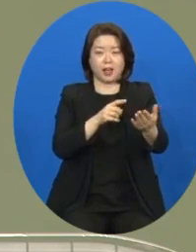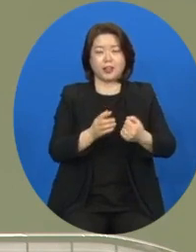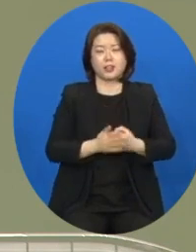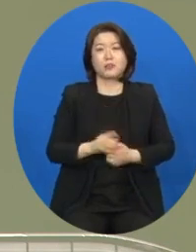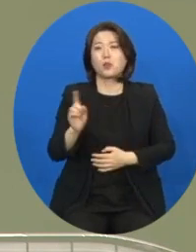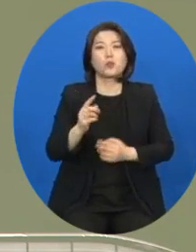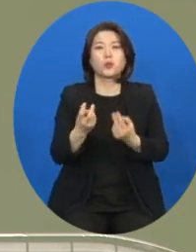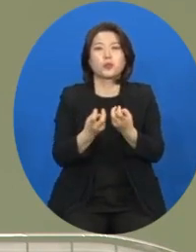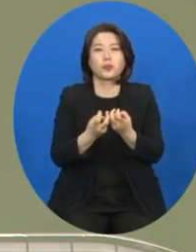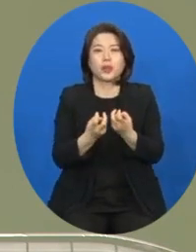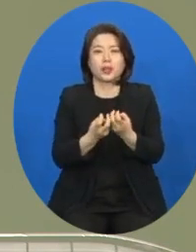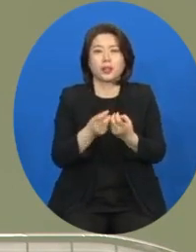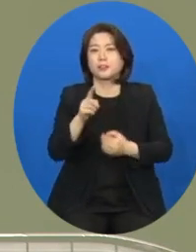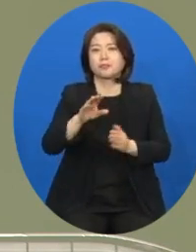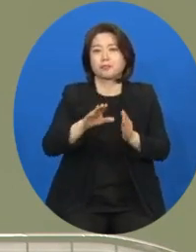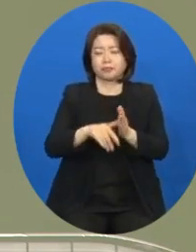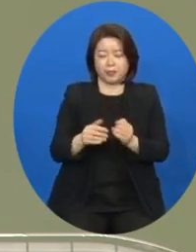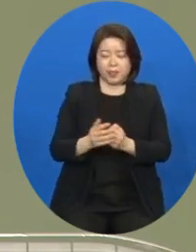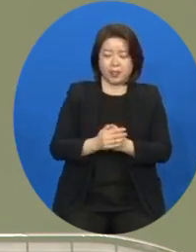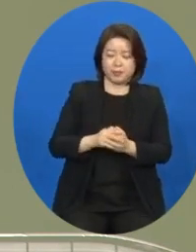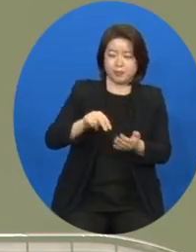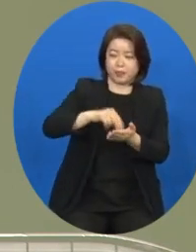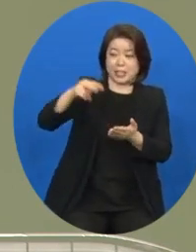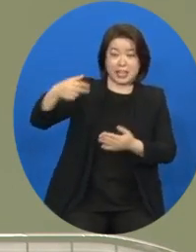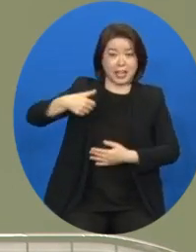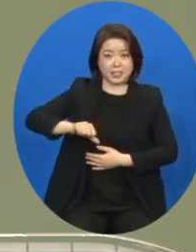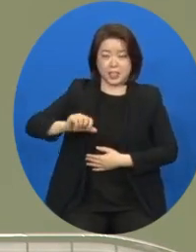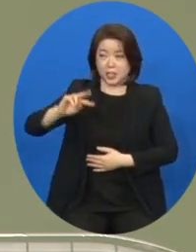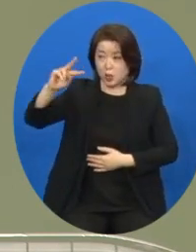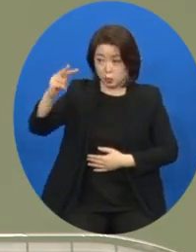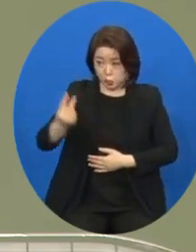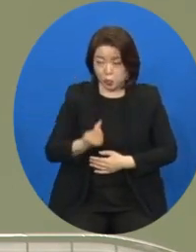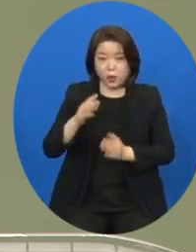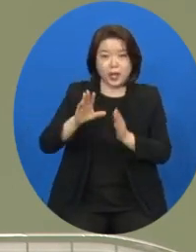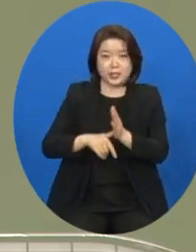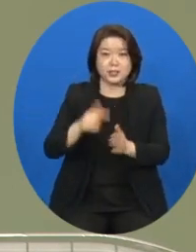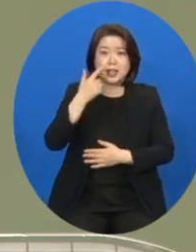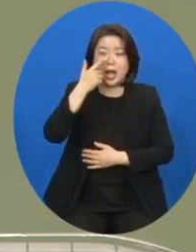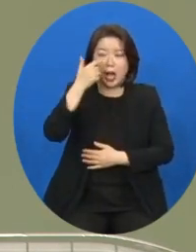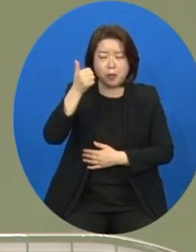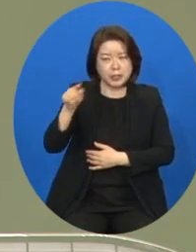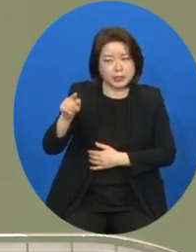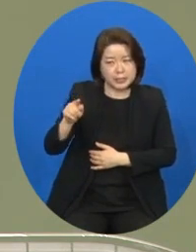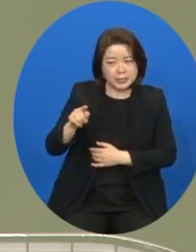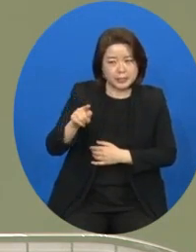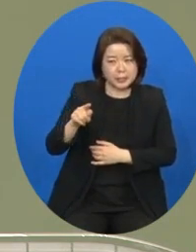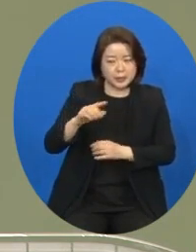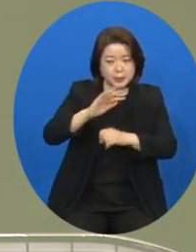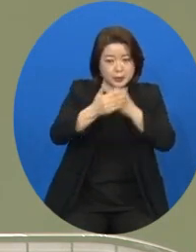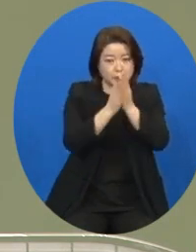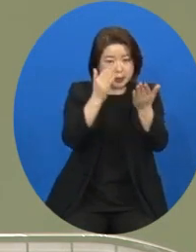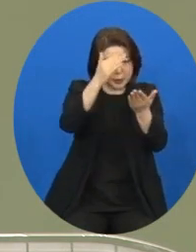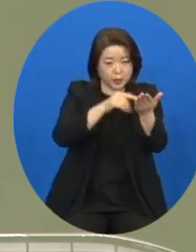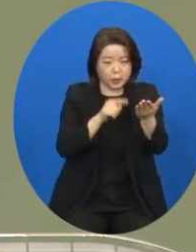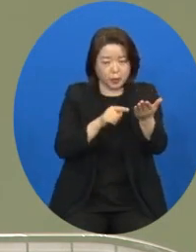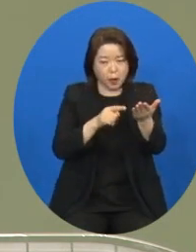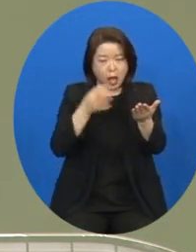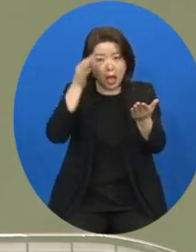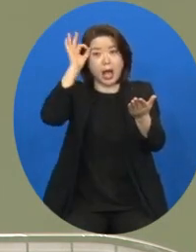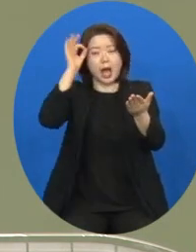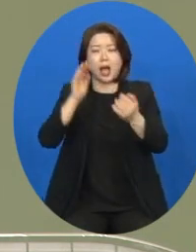그때 탕자가 돌아왔을 때 그 아버지가 했던 것이 생각이 나더래요. 그렇게 해야